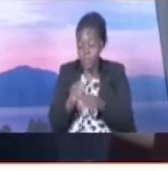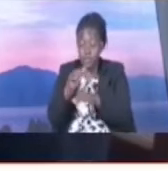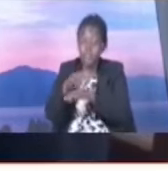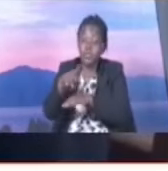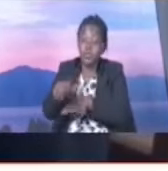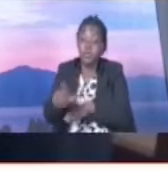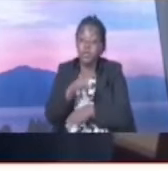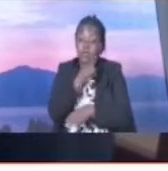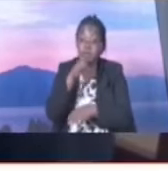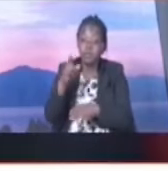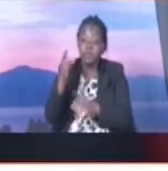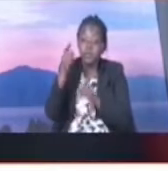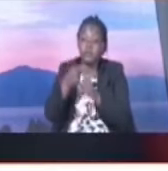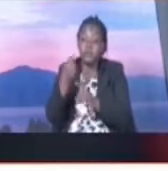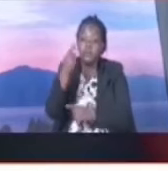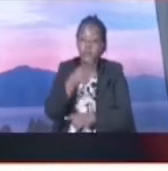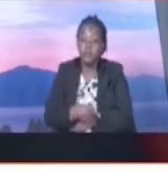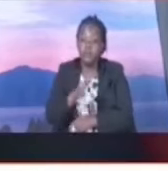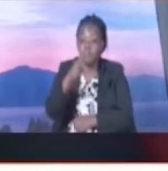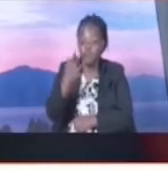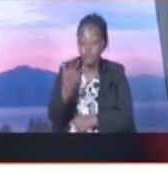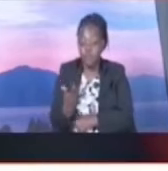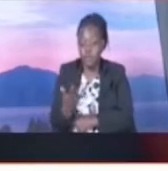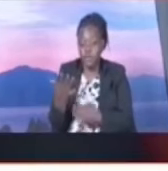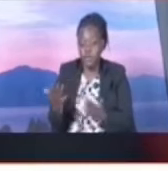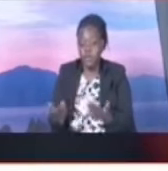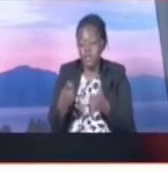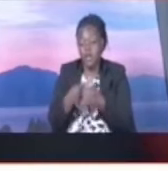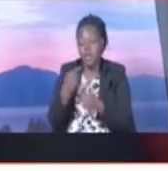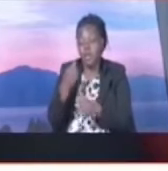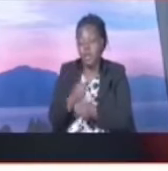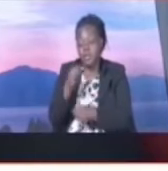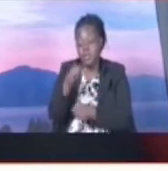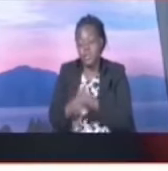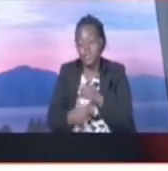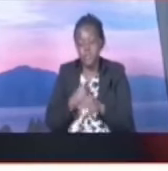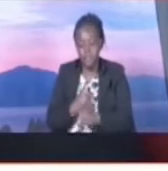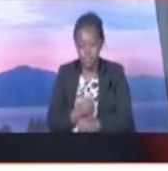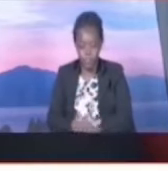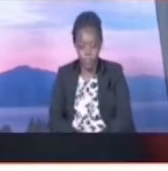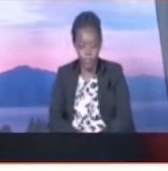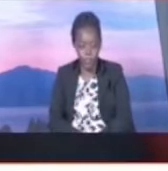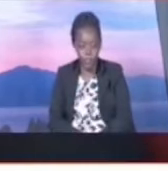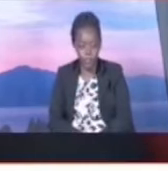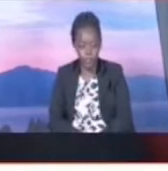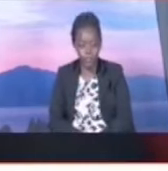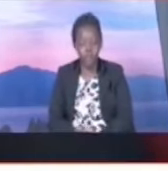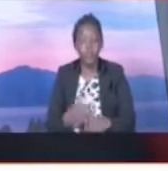eruzira okutuuka ng'ennaku z'omwezi ttaano omwezi ogw'omunaana omwaka guno.